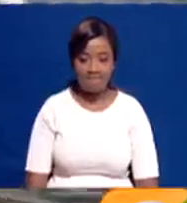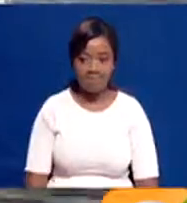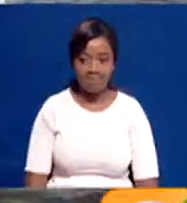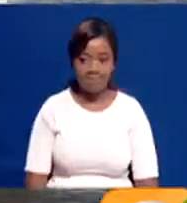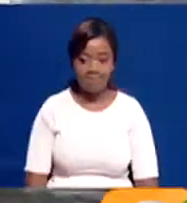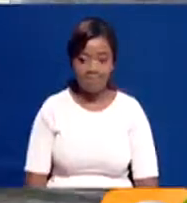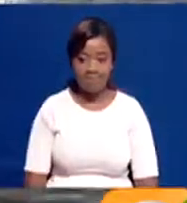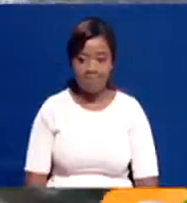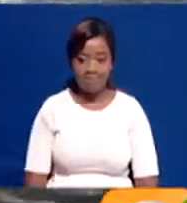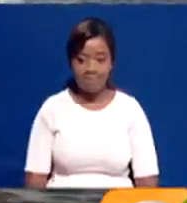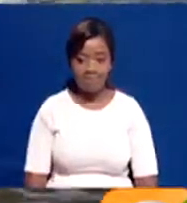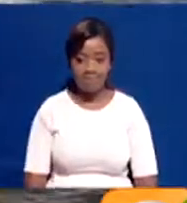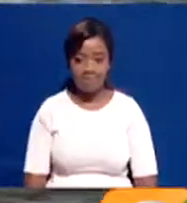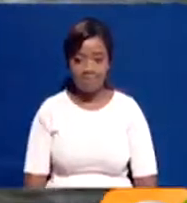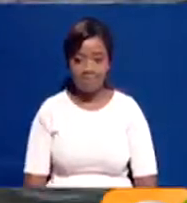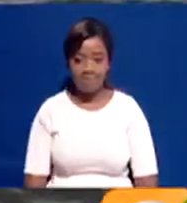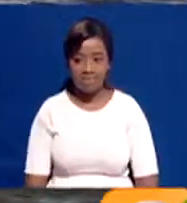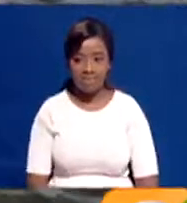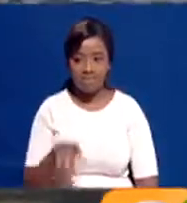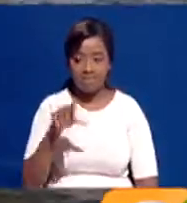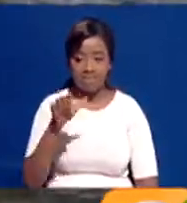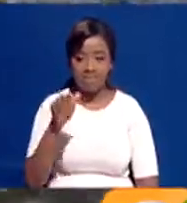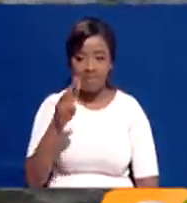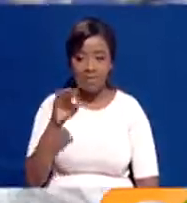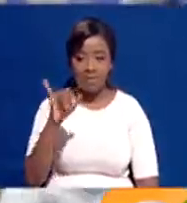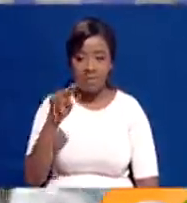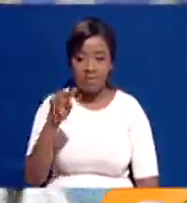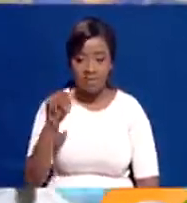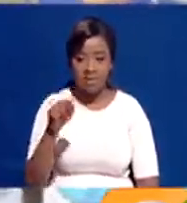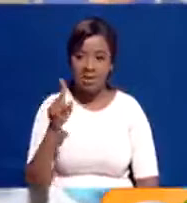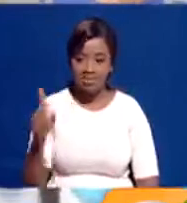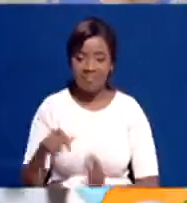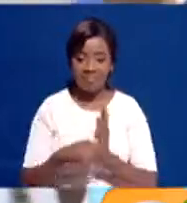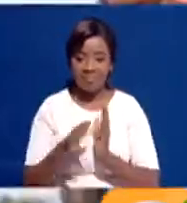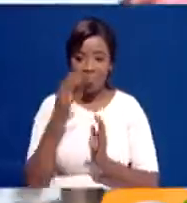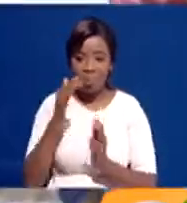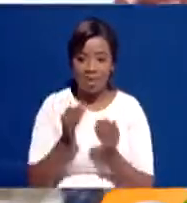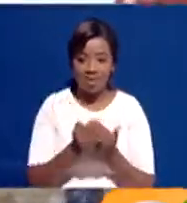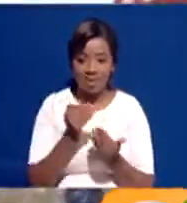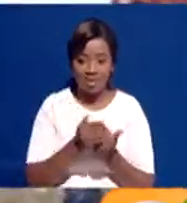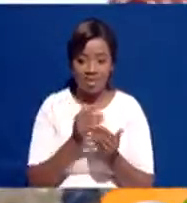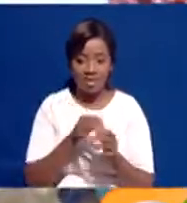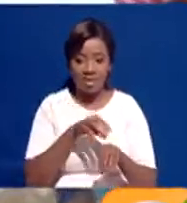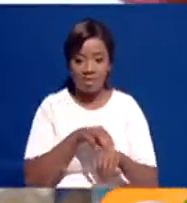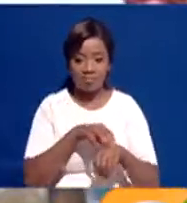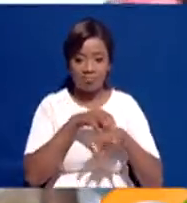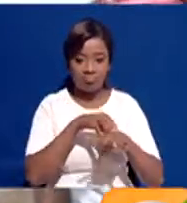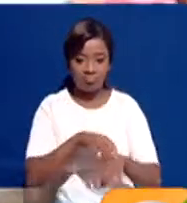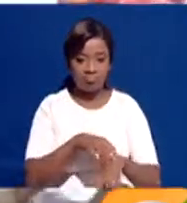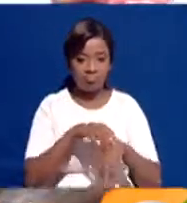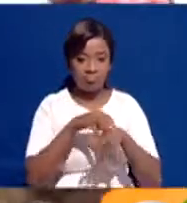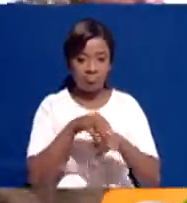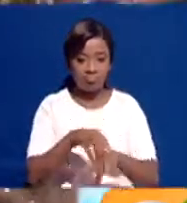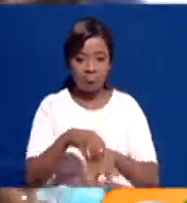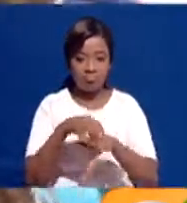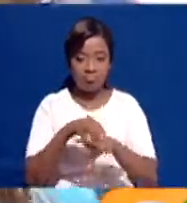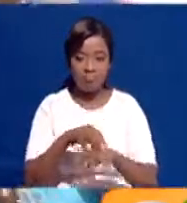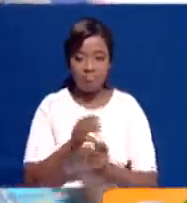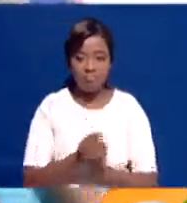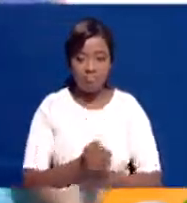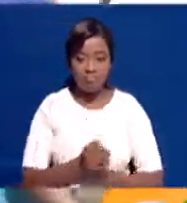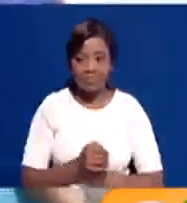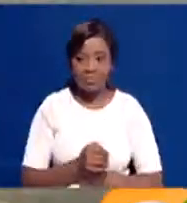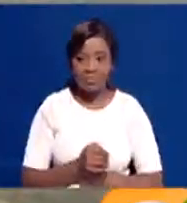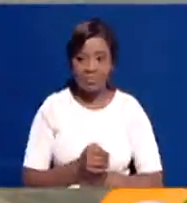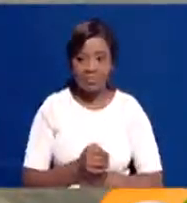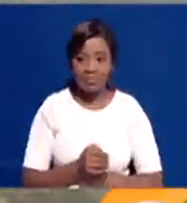Amina Muhammad maarufu kama Mapweza amepata umaarufu kwa kufuga pweza eneo la Shangaishakani kisiwa cha Pate. Ni mmoja wa